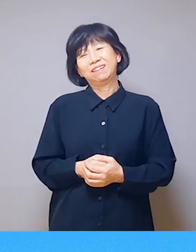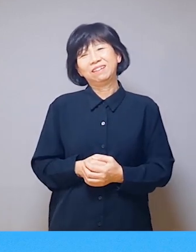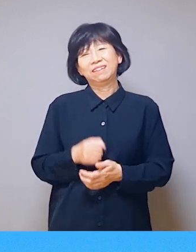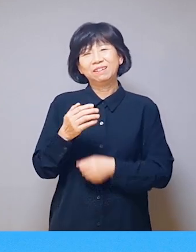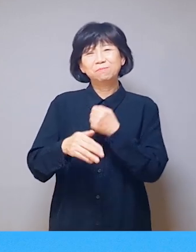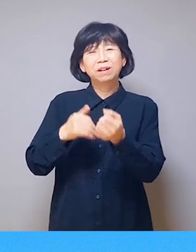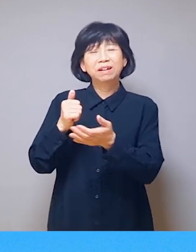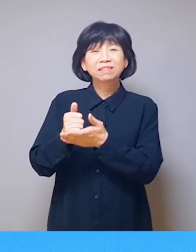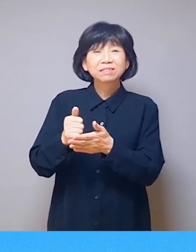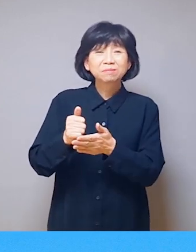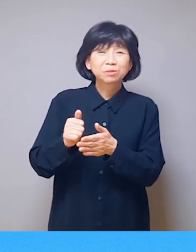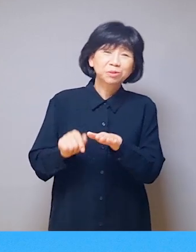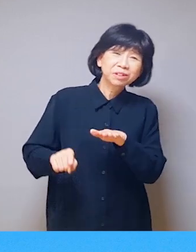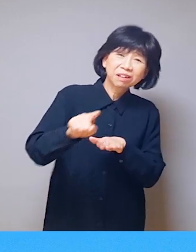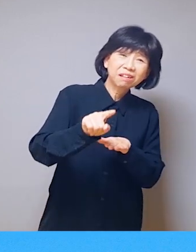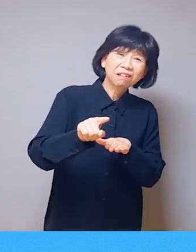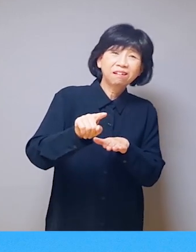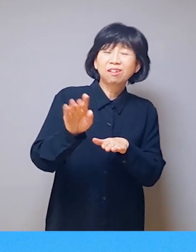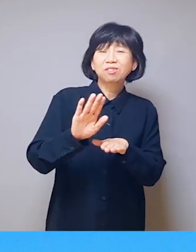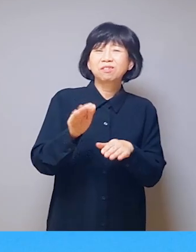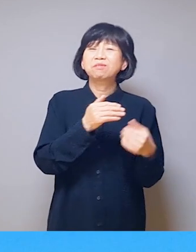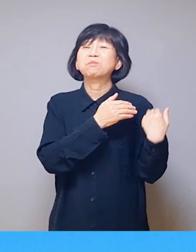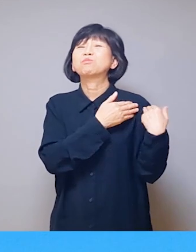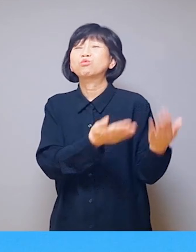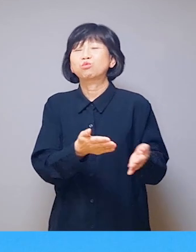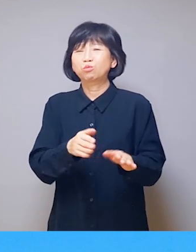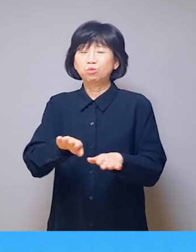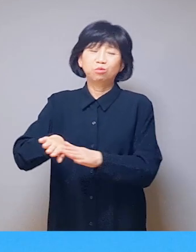그러면 하나님이 하실까요? 하나님 내버려 두시더라고요.